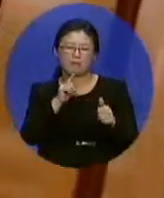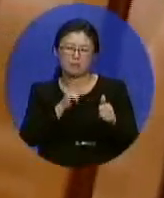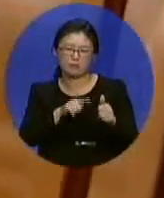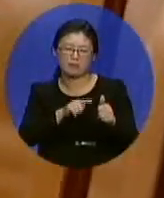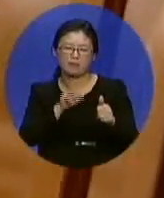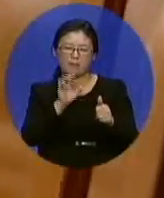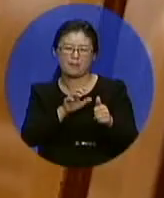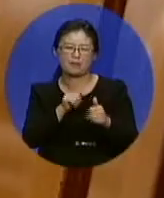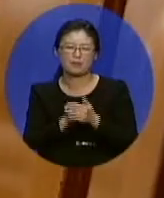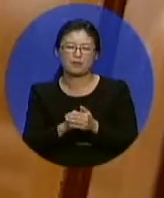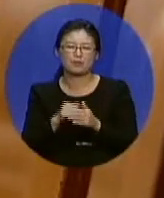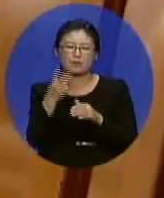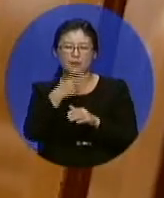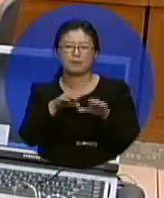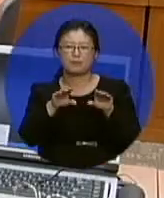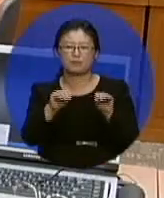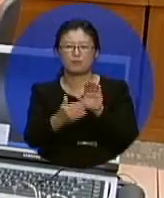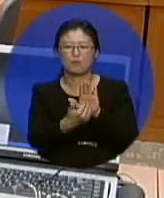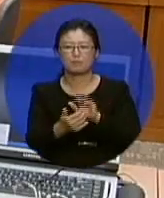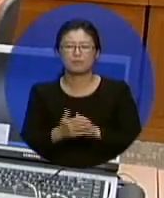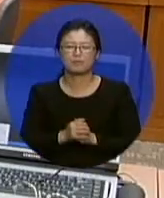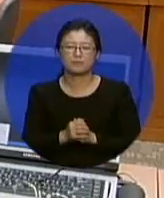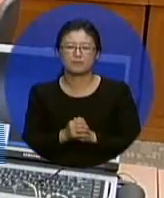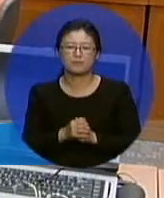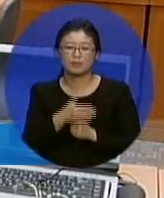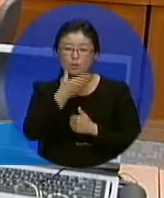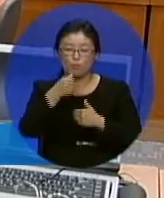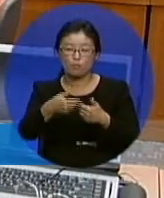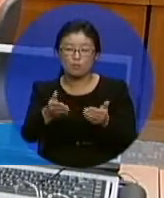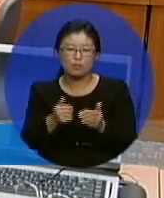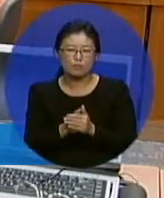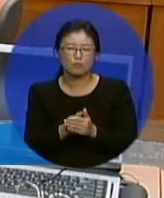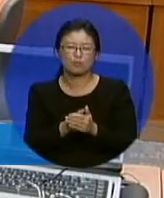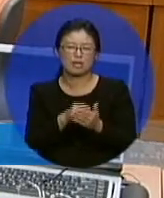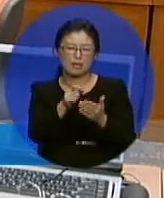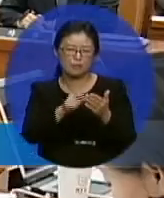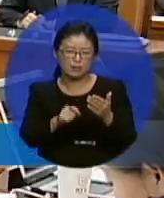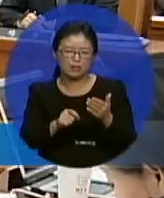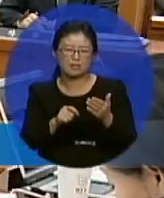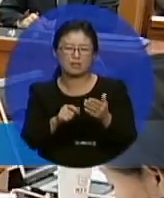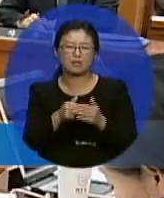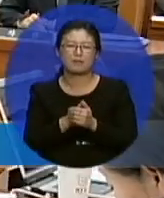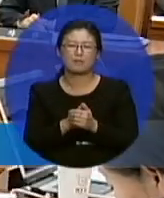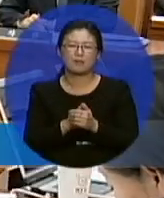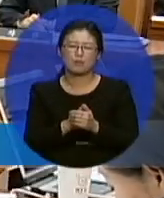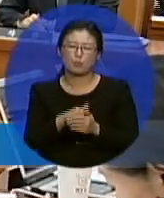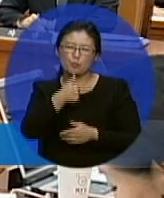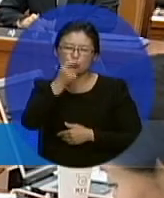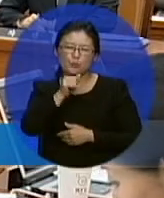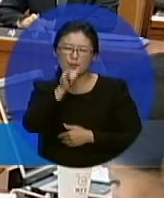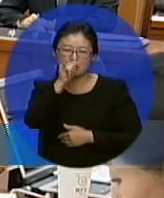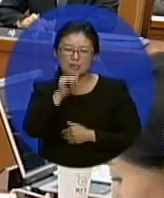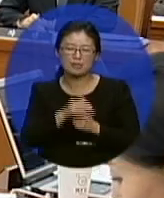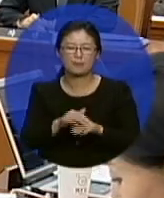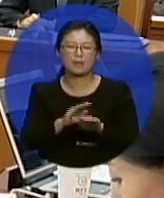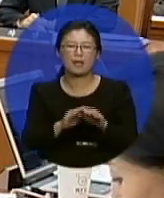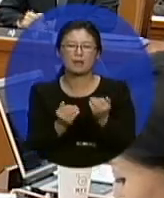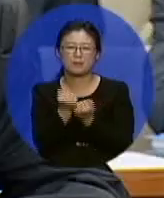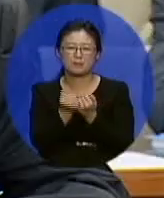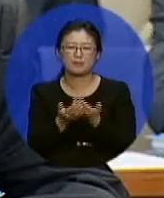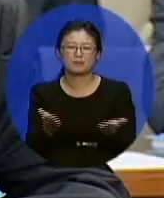감사 진행을 거부했습니다. 이에 복지부는 실무자가 작성하다 보니 미흡한 부분이 있었다며